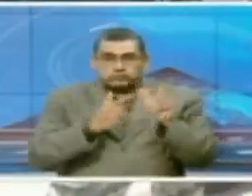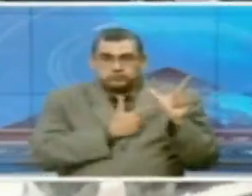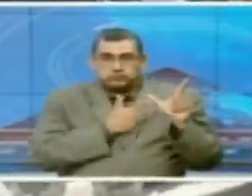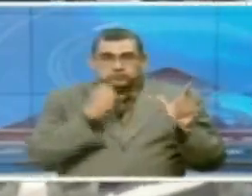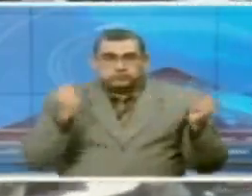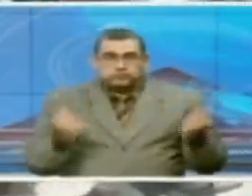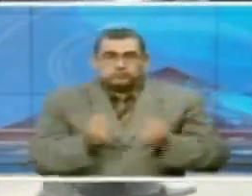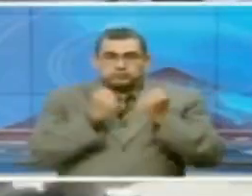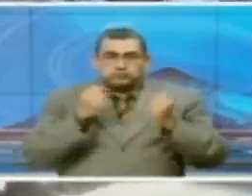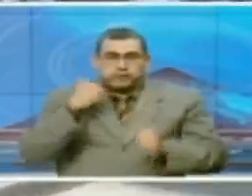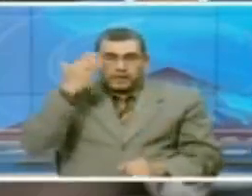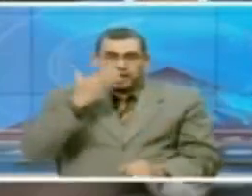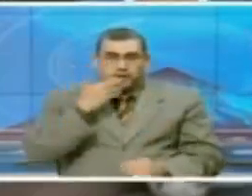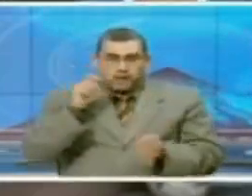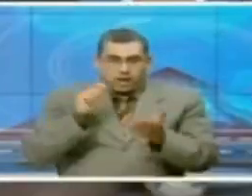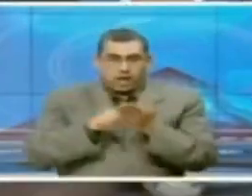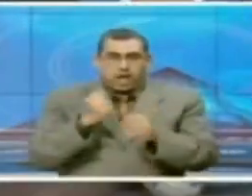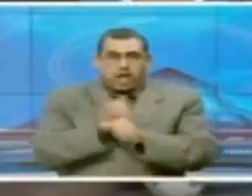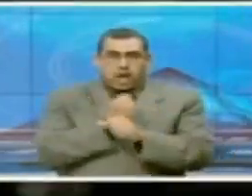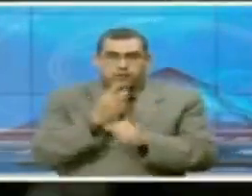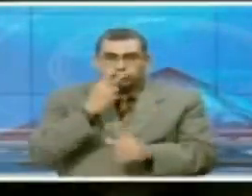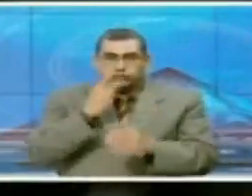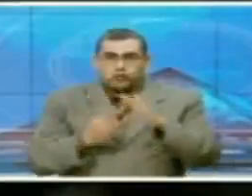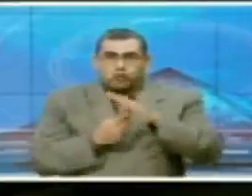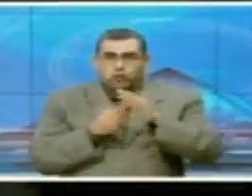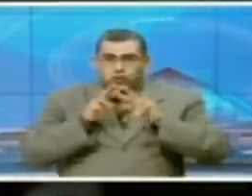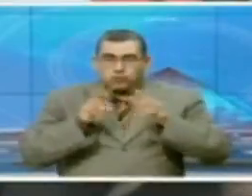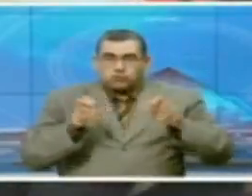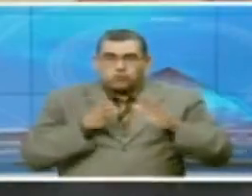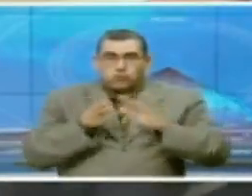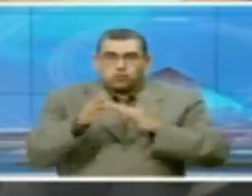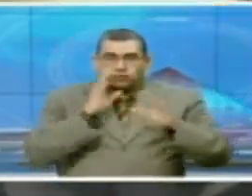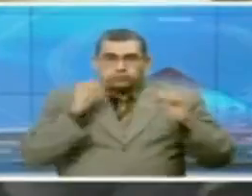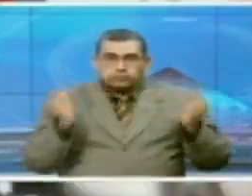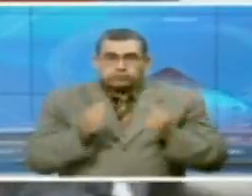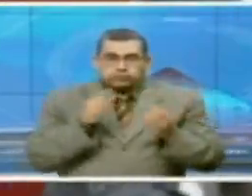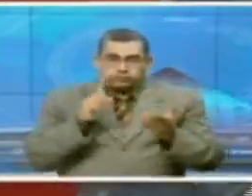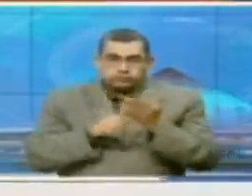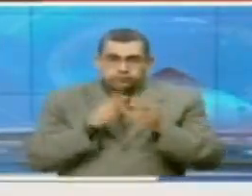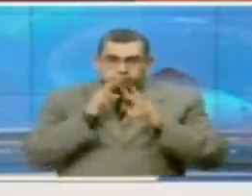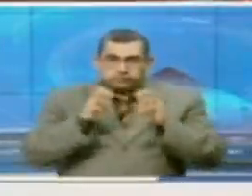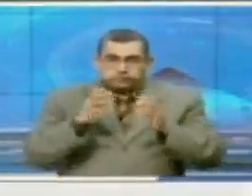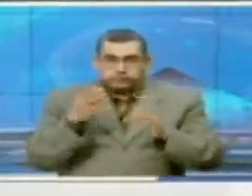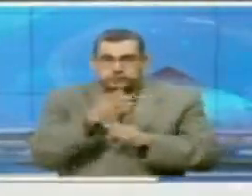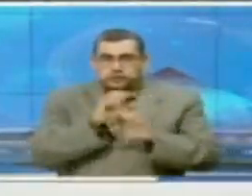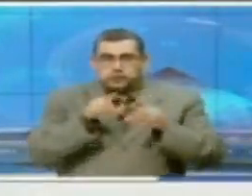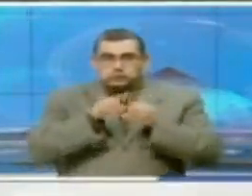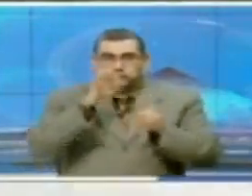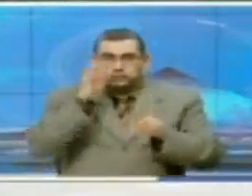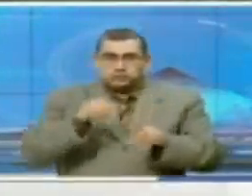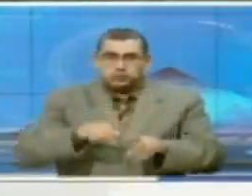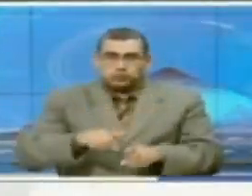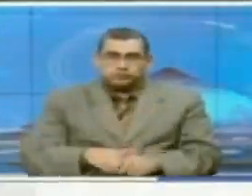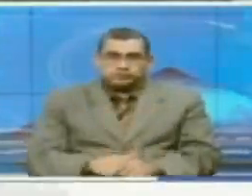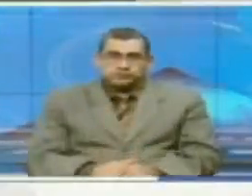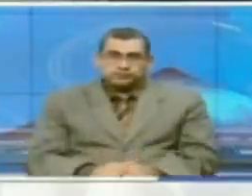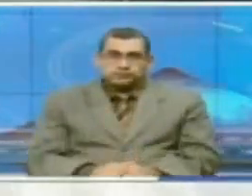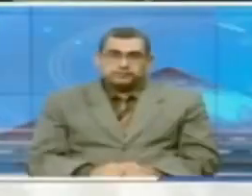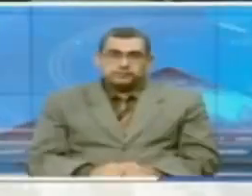الأفريقية للتطبيق العملي بالمعاهد التدريبية التي تحاكي الواقع المعاصر.